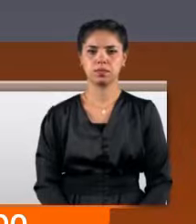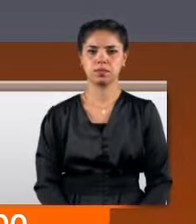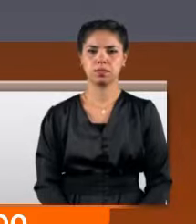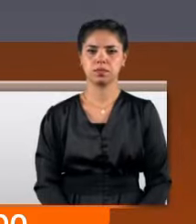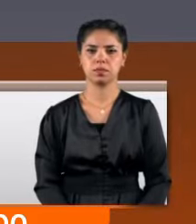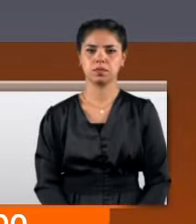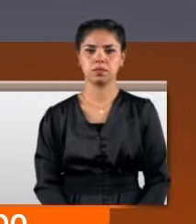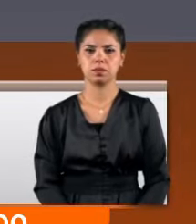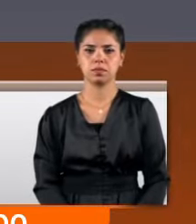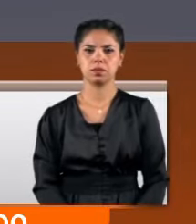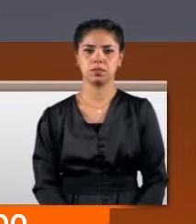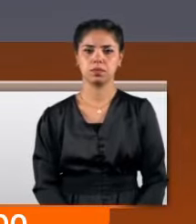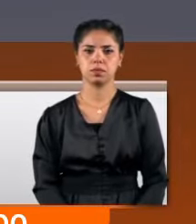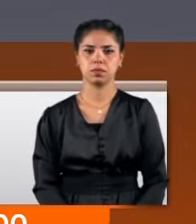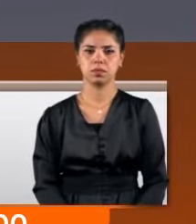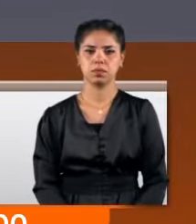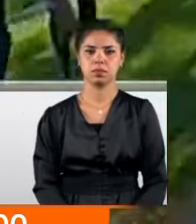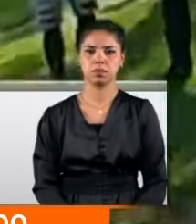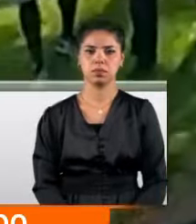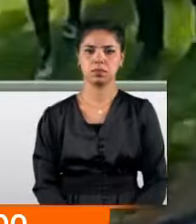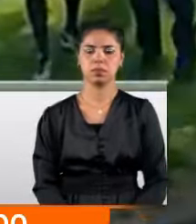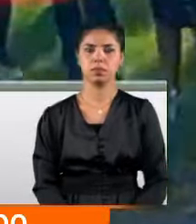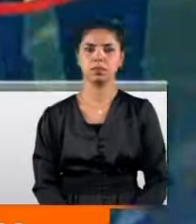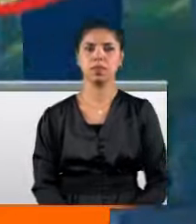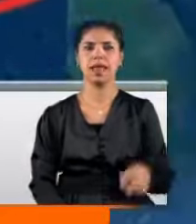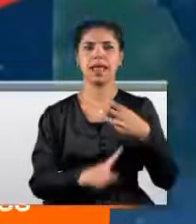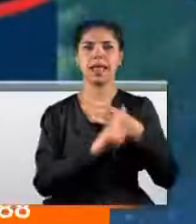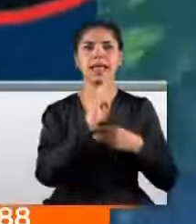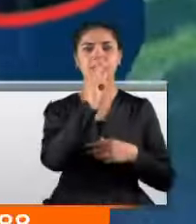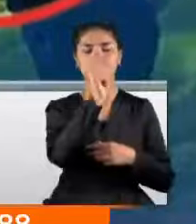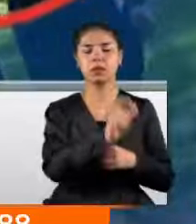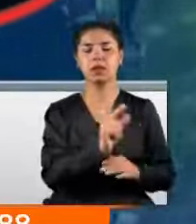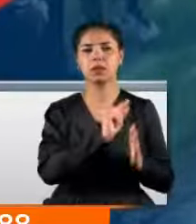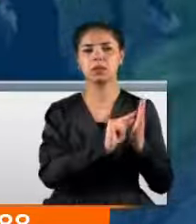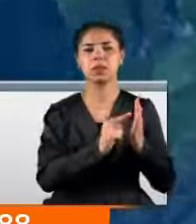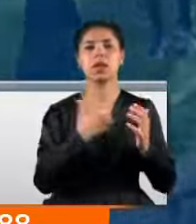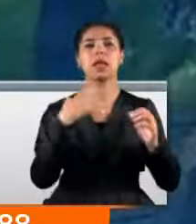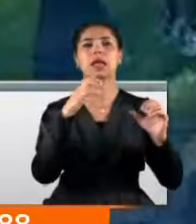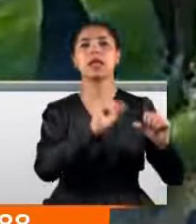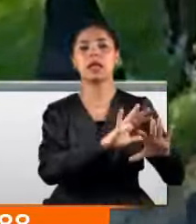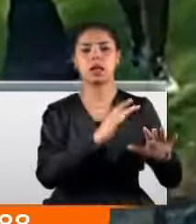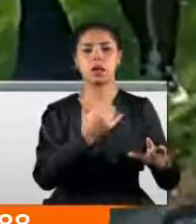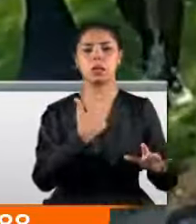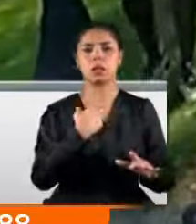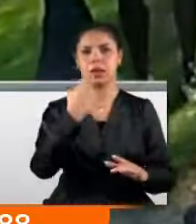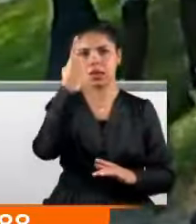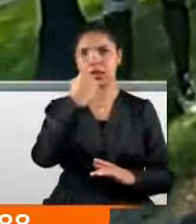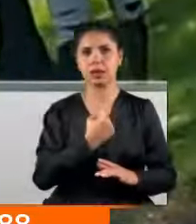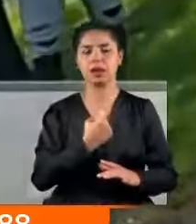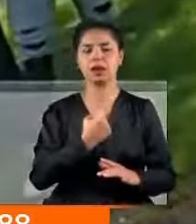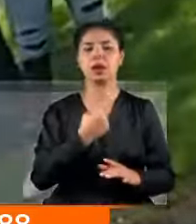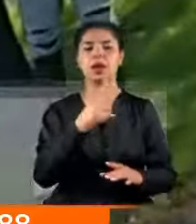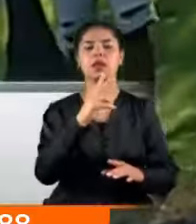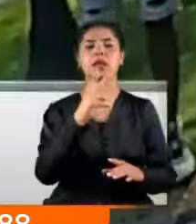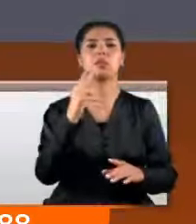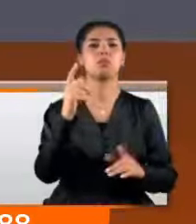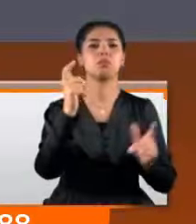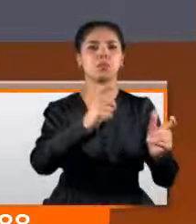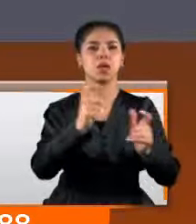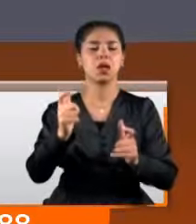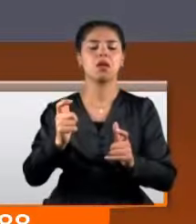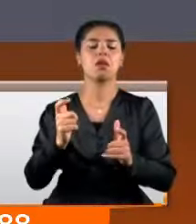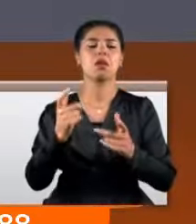midemde tutamıyorum ve önemli miktarda kilo kaybediyorum. Eylem Tok mektubunda yakalanmasaydı kendisine resim galerisi açacağını da itiraf etti.